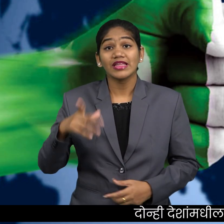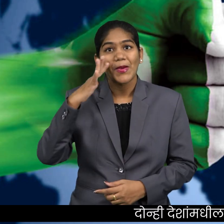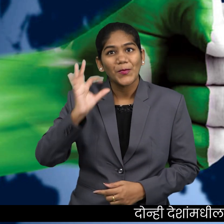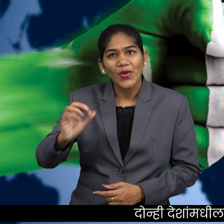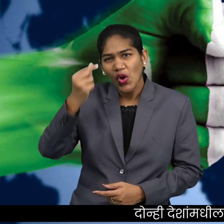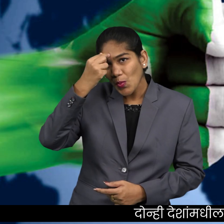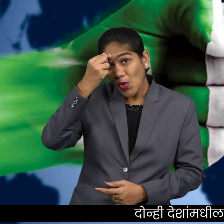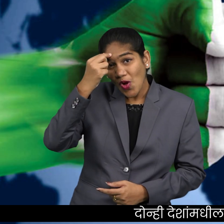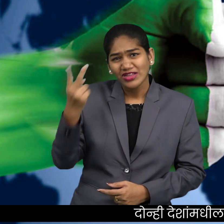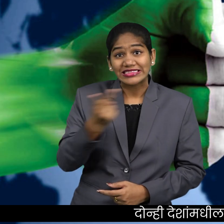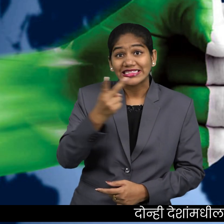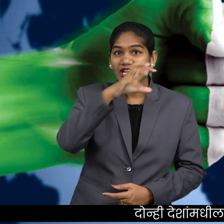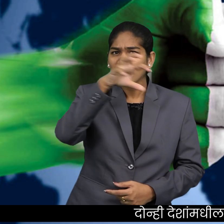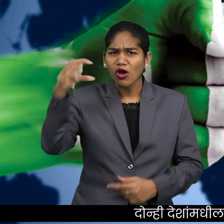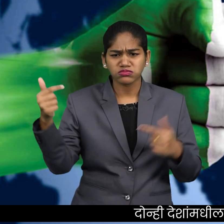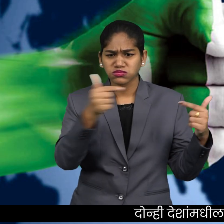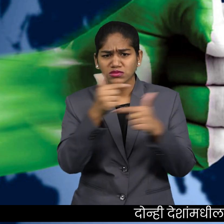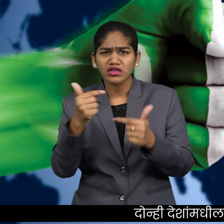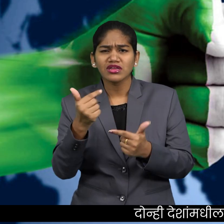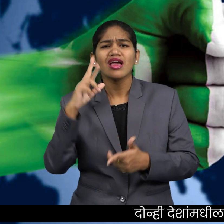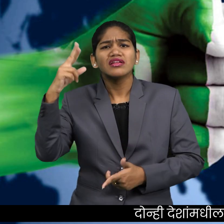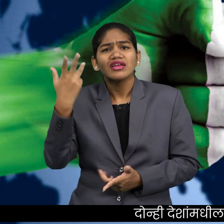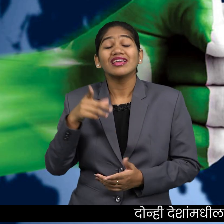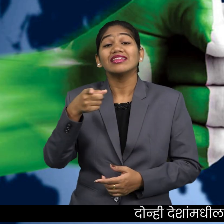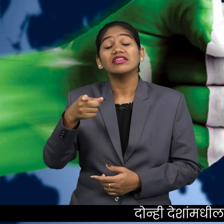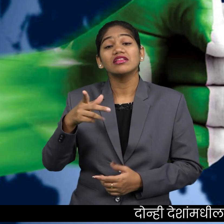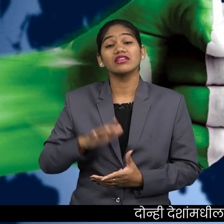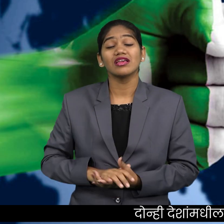दोन्ही देशांमधील मुख्य मुद्दा काश्मीरचा आहे.